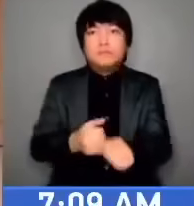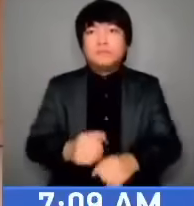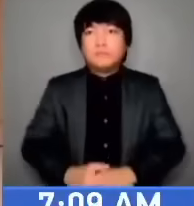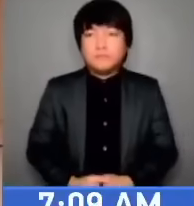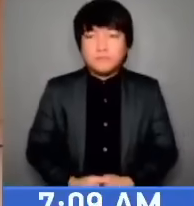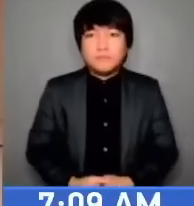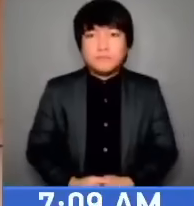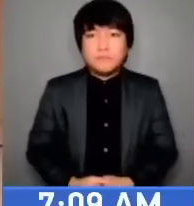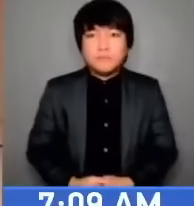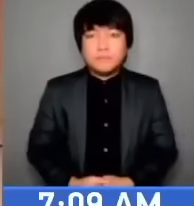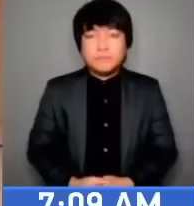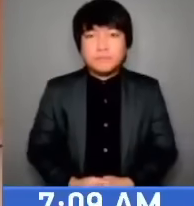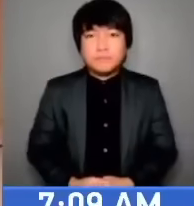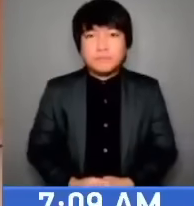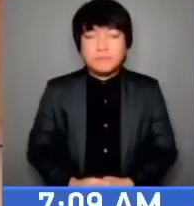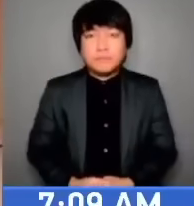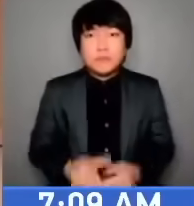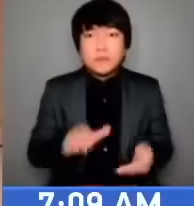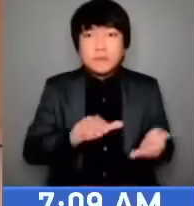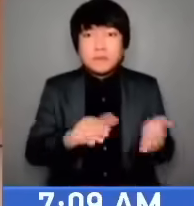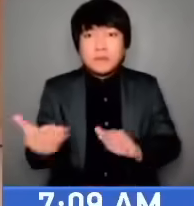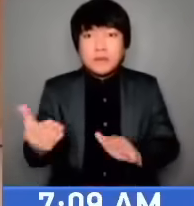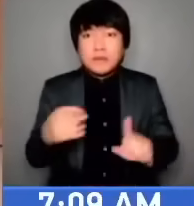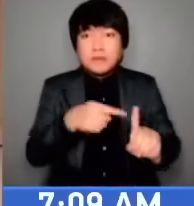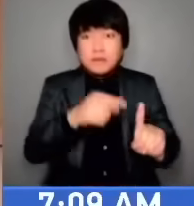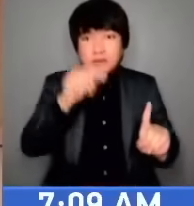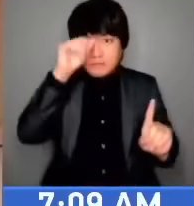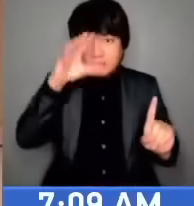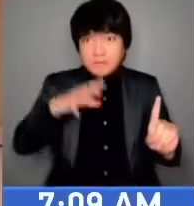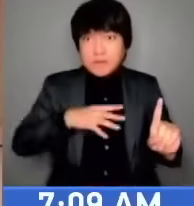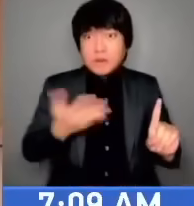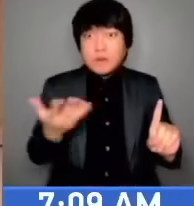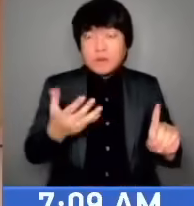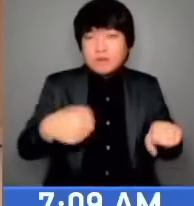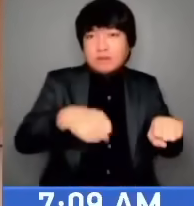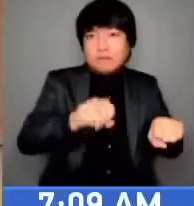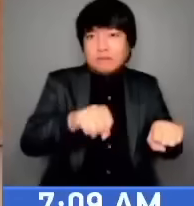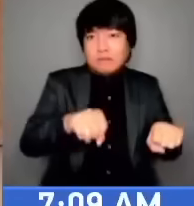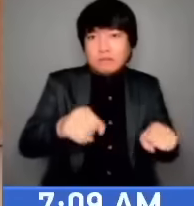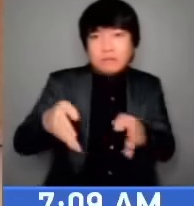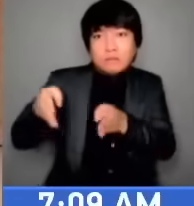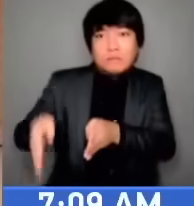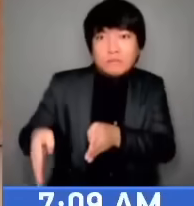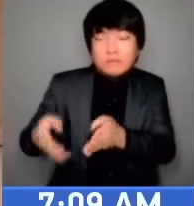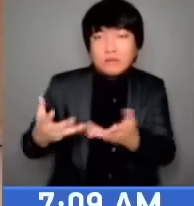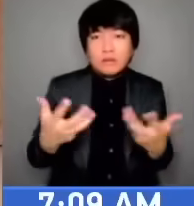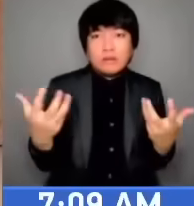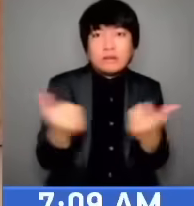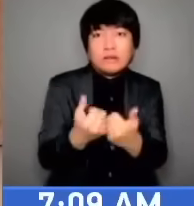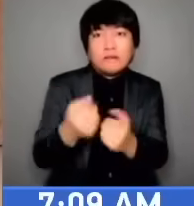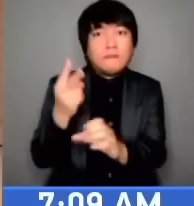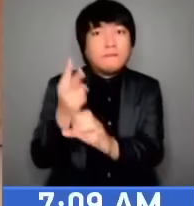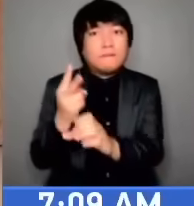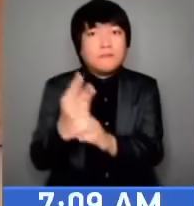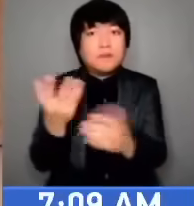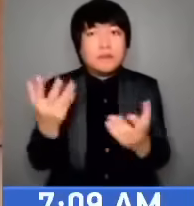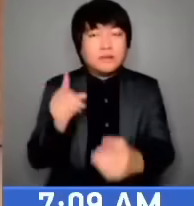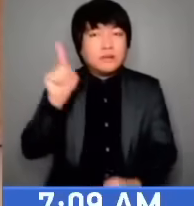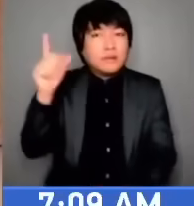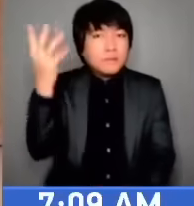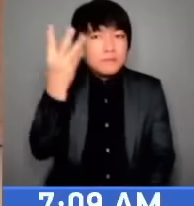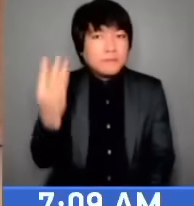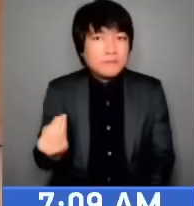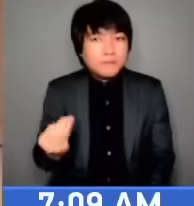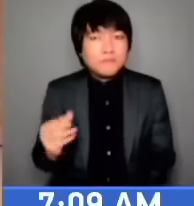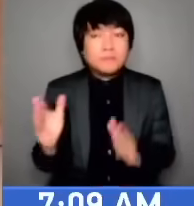Patay matapos mahulog ang isang lalaki mula sa tricycle na mabangga ito ng van sa San Pascual, Batangas. Sa Sorsogon City naman, isang